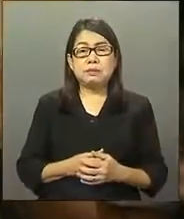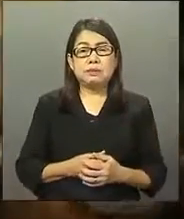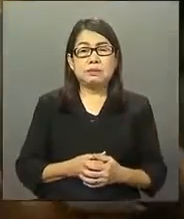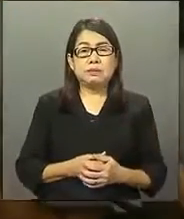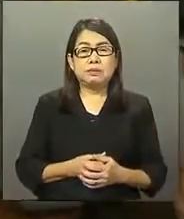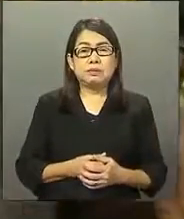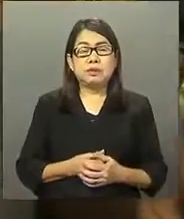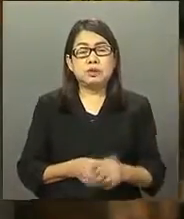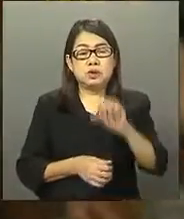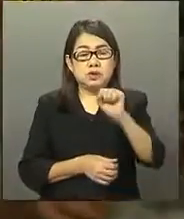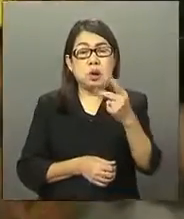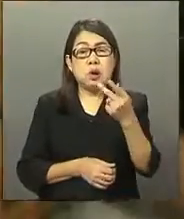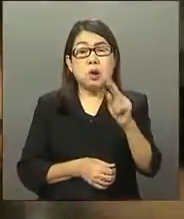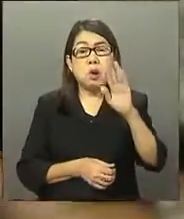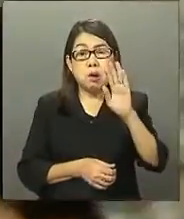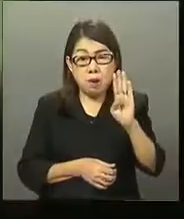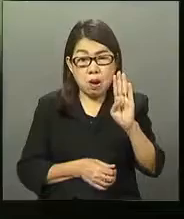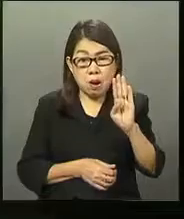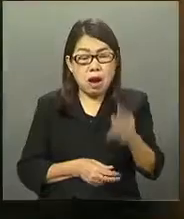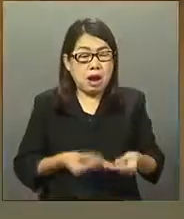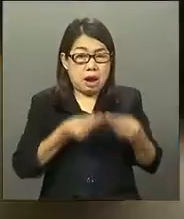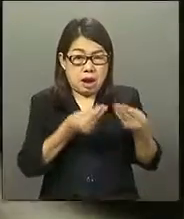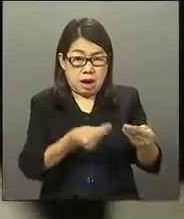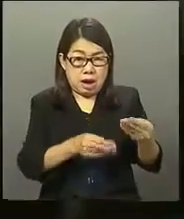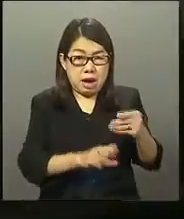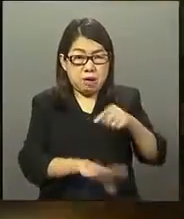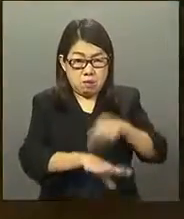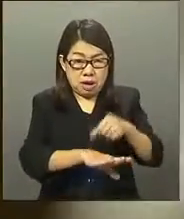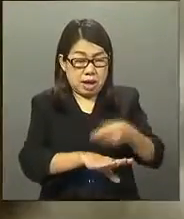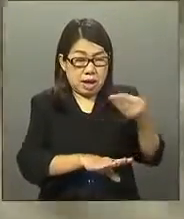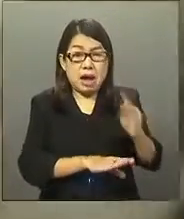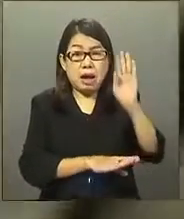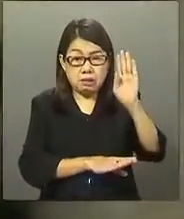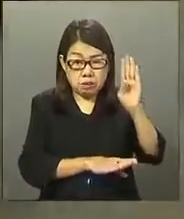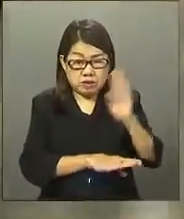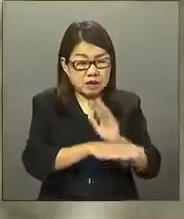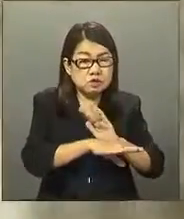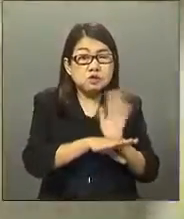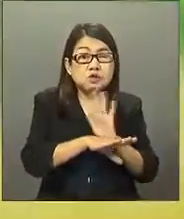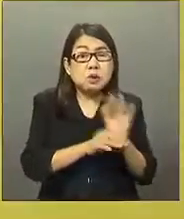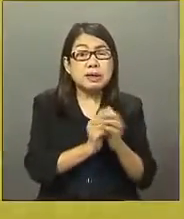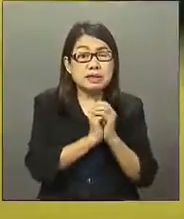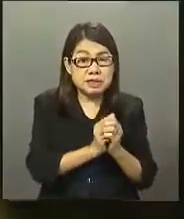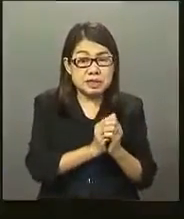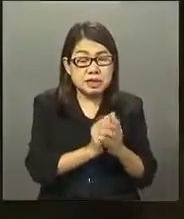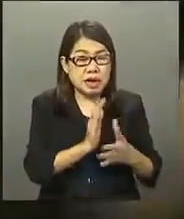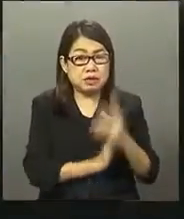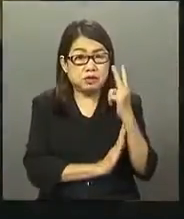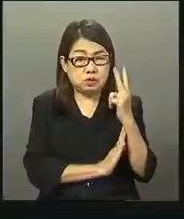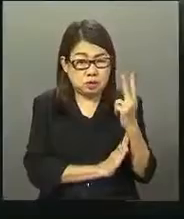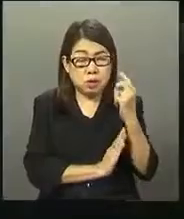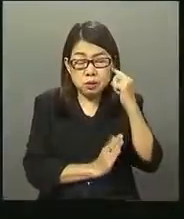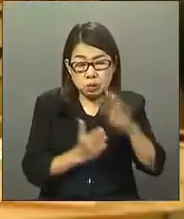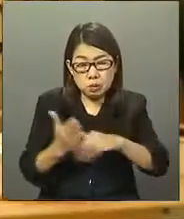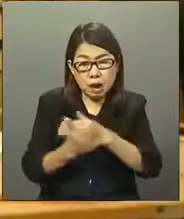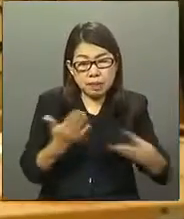สคบให้เวลาบริษัทหัวเว่ย2สัปดาห์พิจารณาว่ามีมาตรการชดเชยให้ลูกค้าหรือไม่และจะดำเนินการอย่